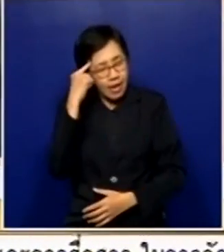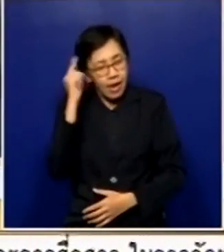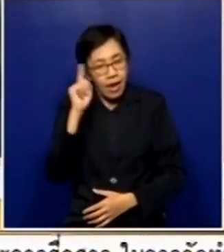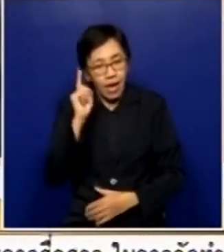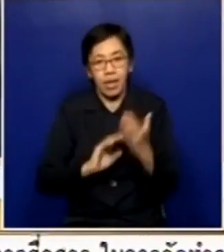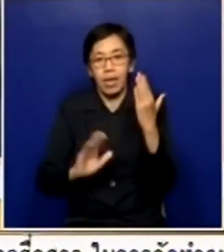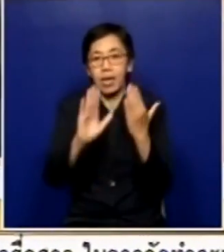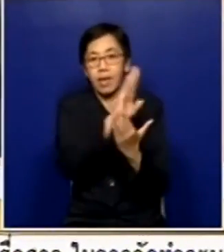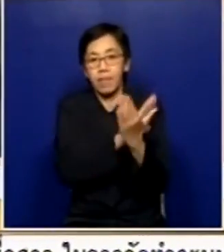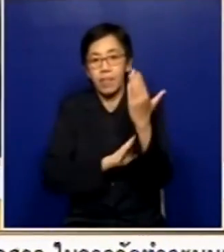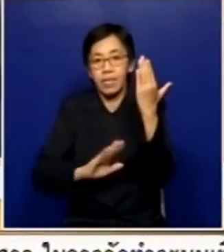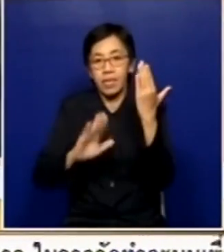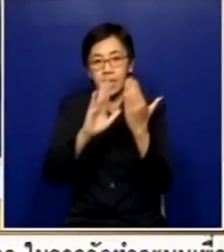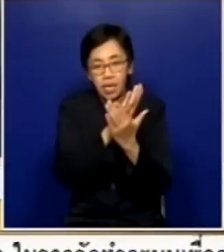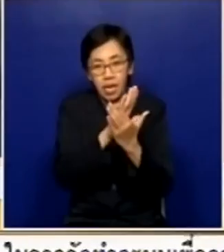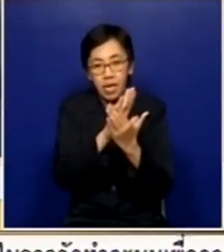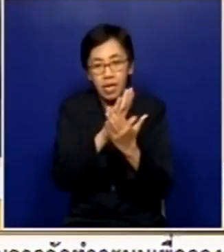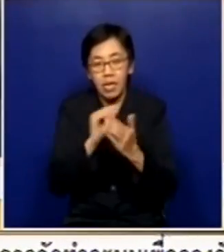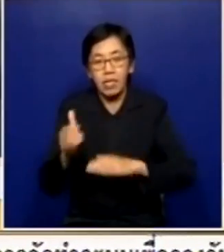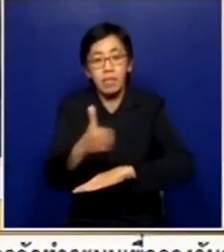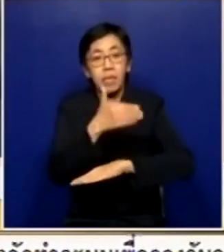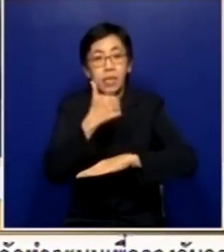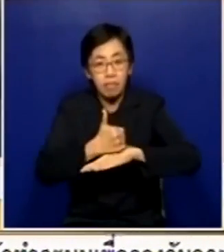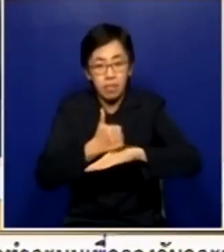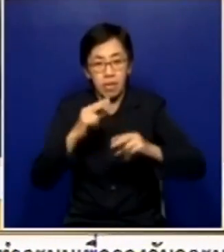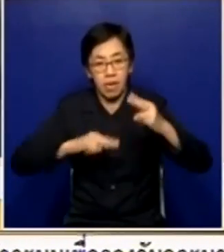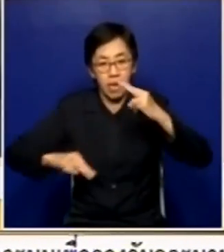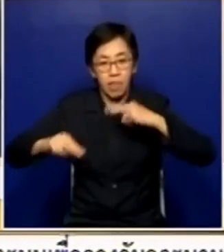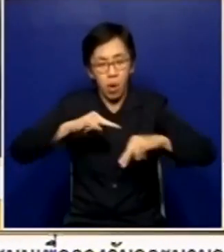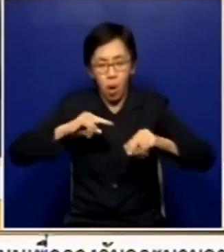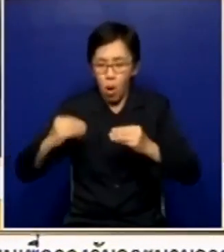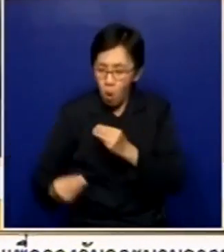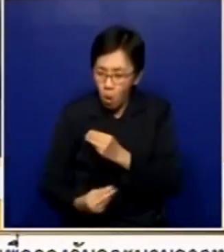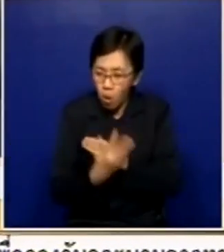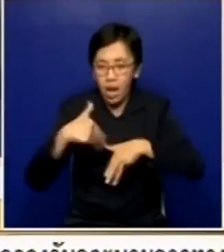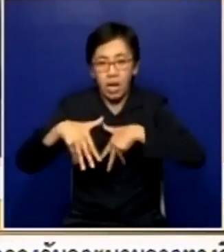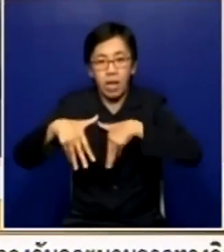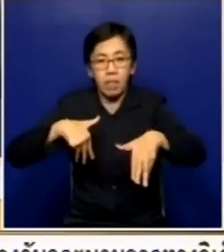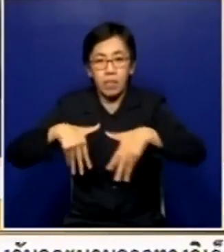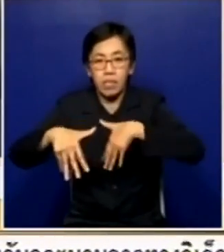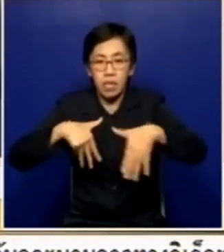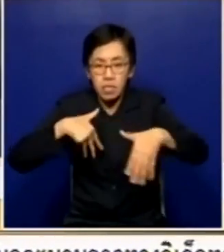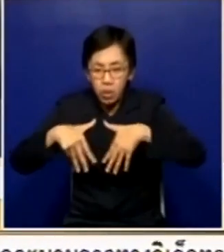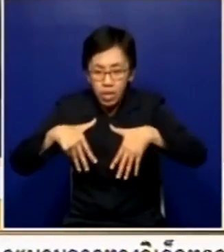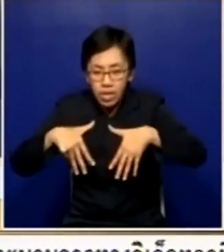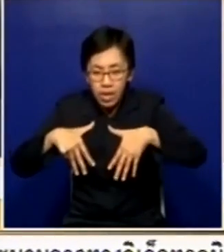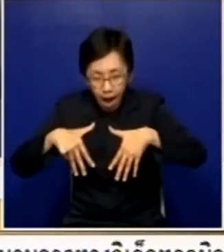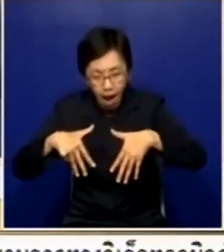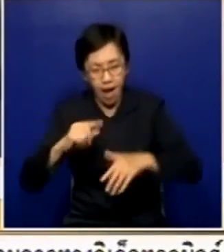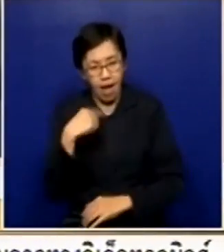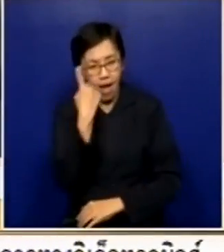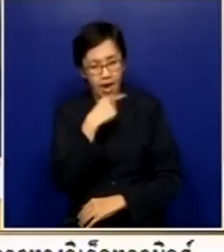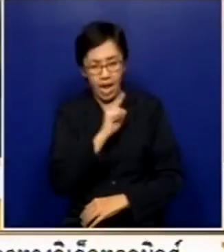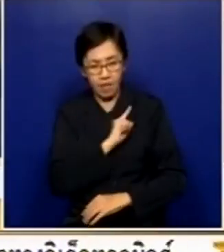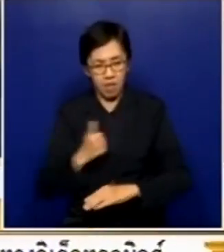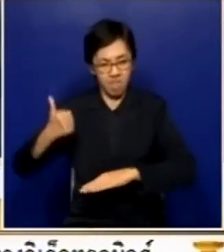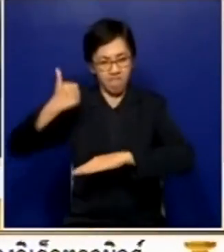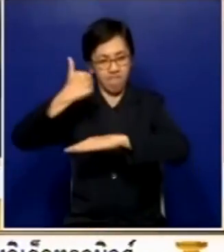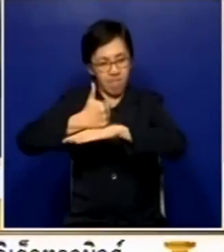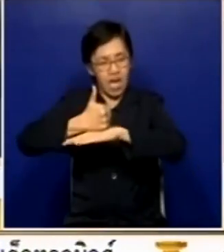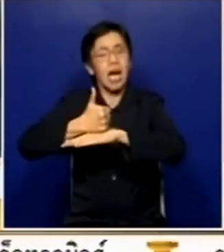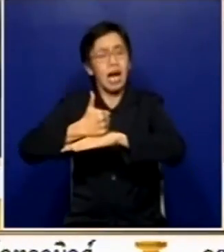ประเทศที่มีระบอบการเมืองการปกครองที่เปิดให้ประชาชนสามารถเลือกผู้จะมาใช้หน้าปกครองได้